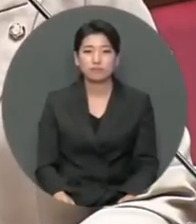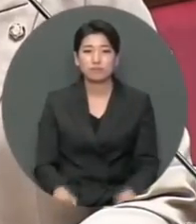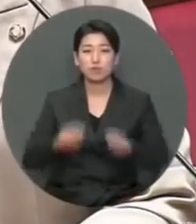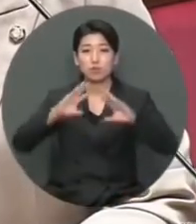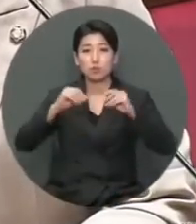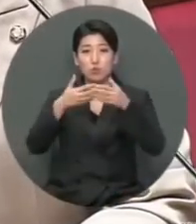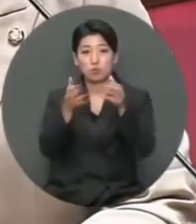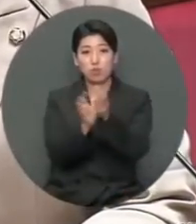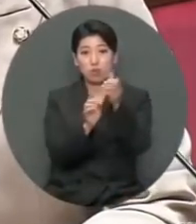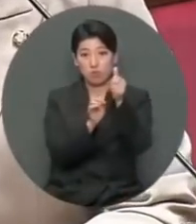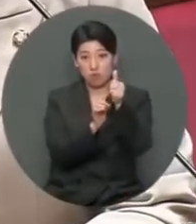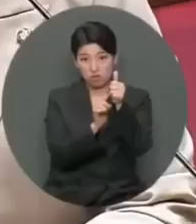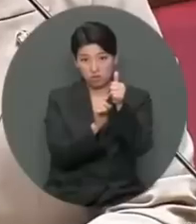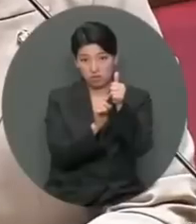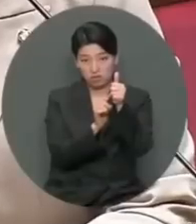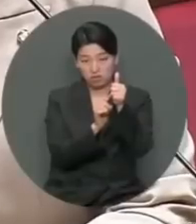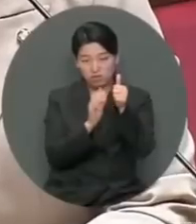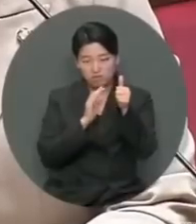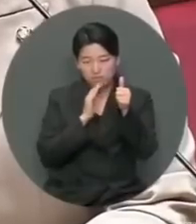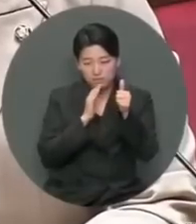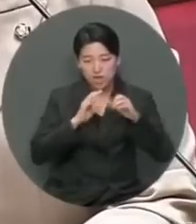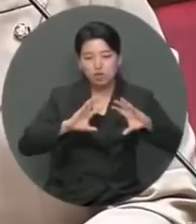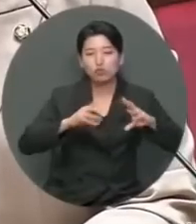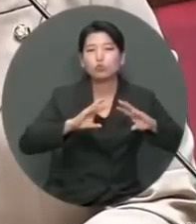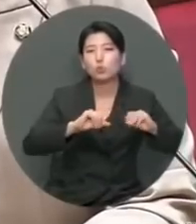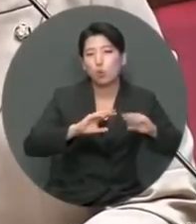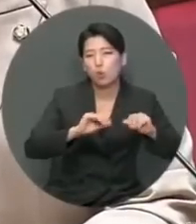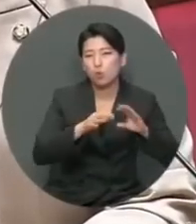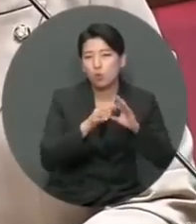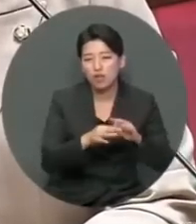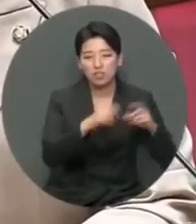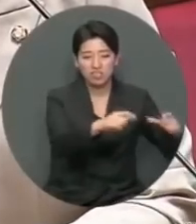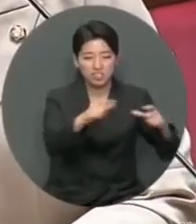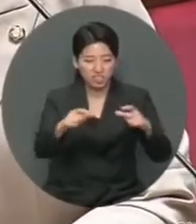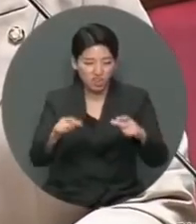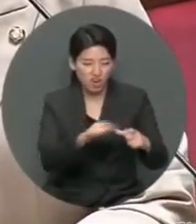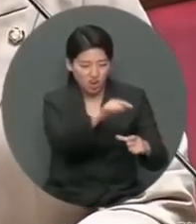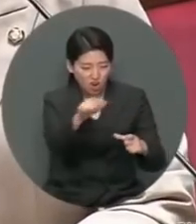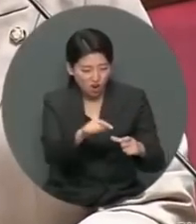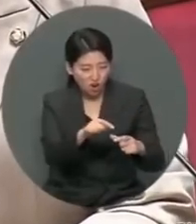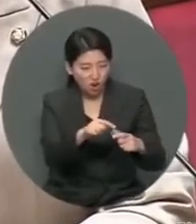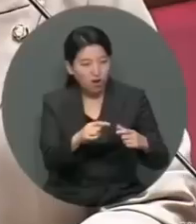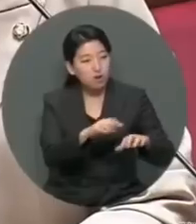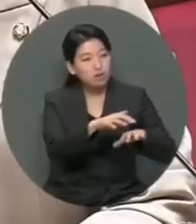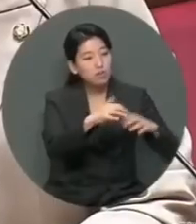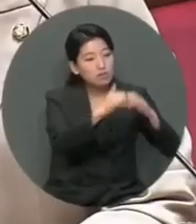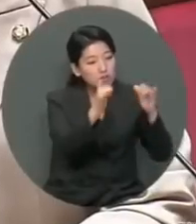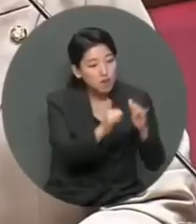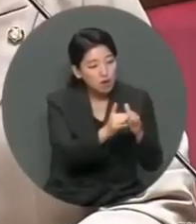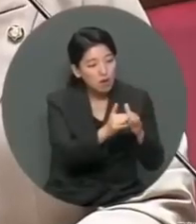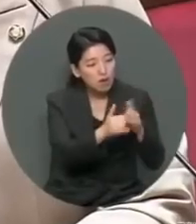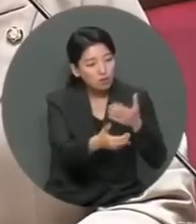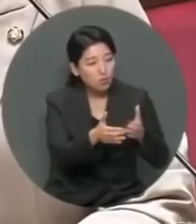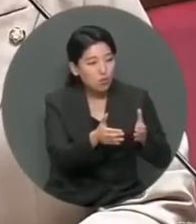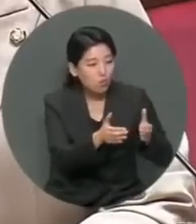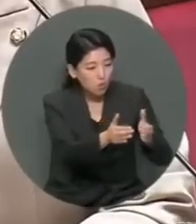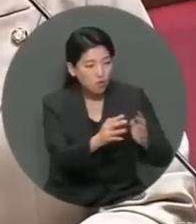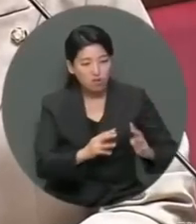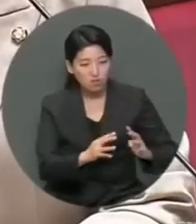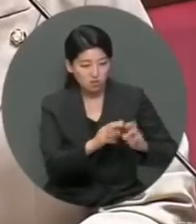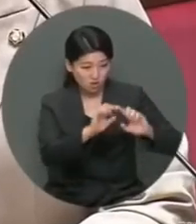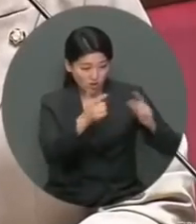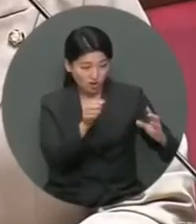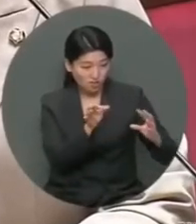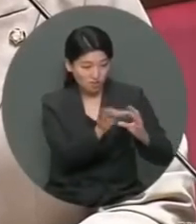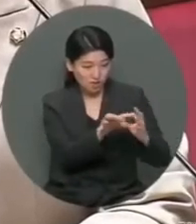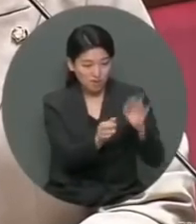이제 마음을 먹으면 선거에 큰 영향을 미칠 수 있죠. 왜냐하면 각종의 뭐 지역 인프라 관련된 뭐 책임과 권한 이런